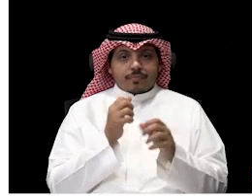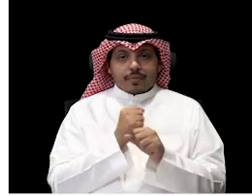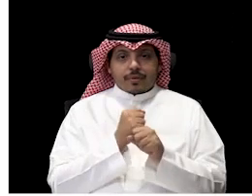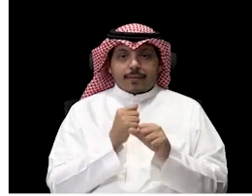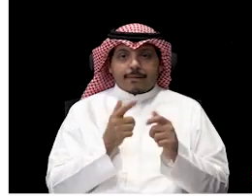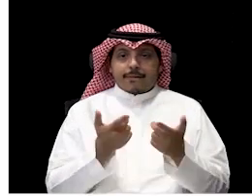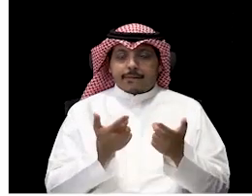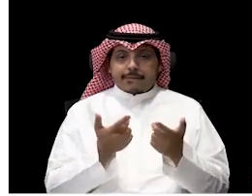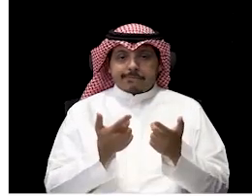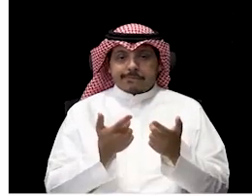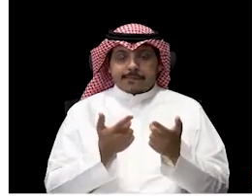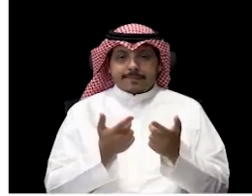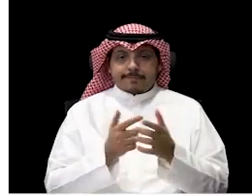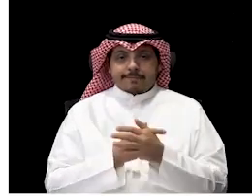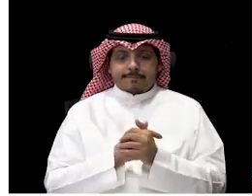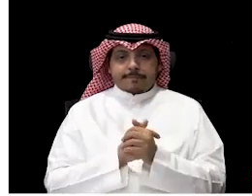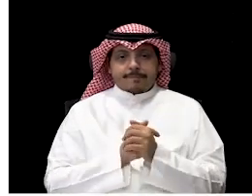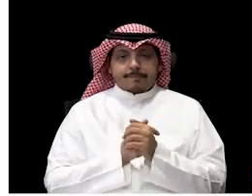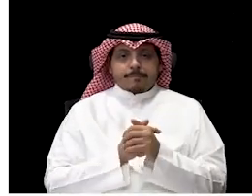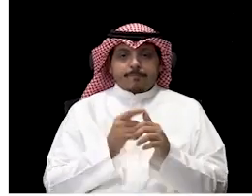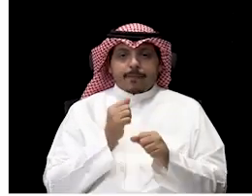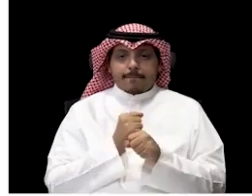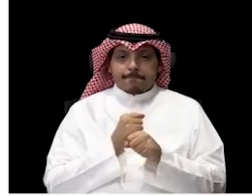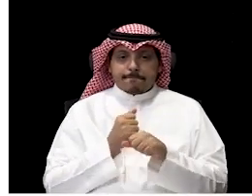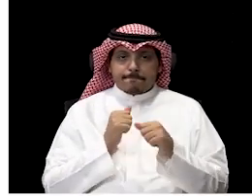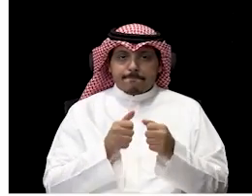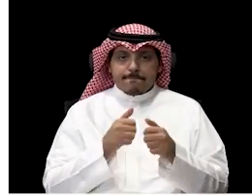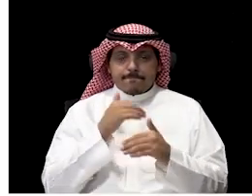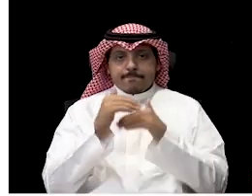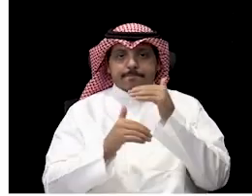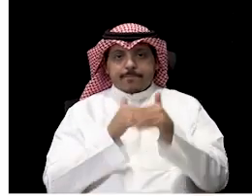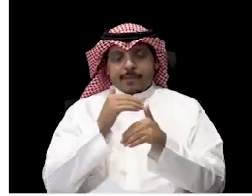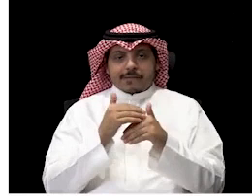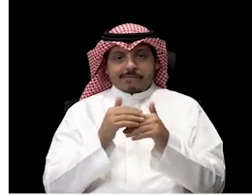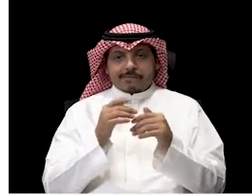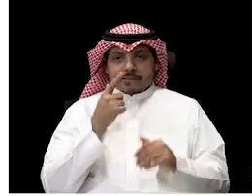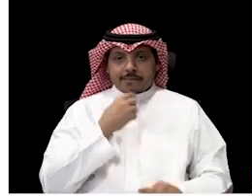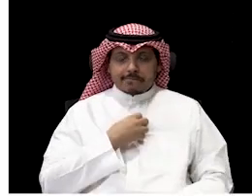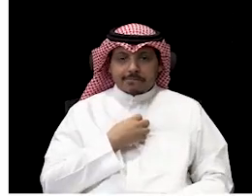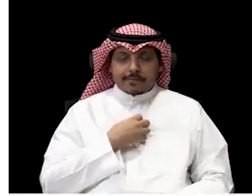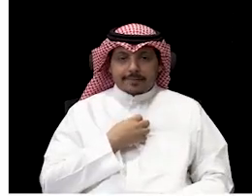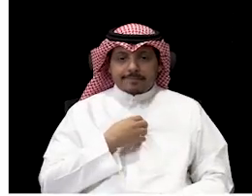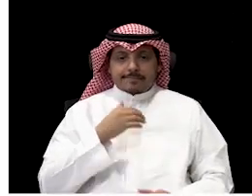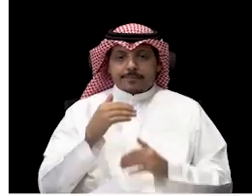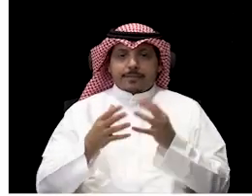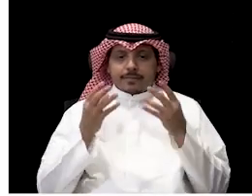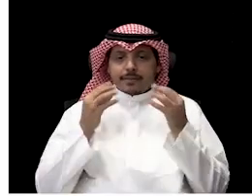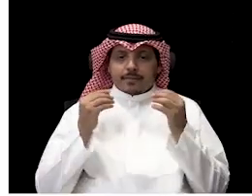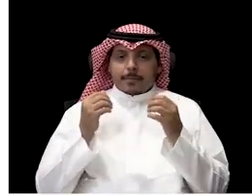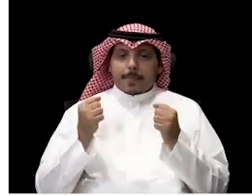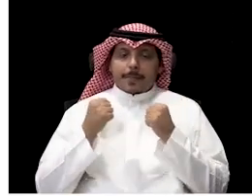ماذا؟ على العمل ذاتيا على تطوير نفسك بالتعلم الذاتي